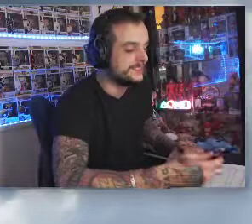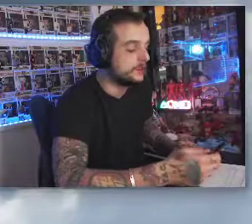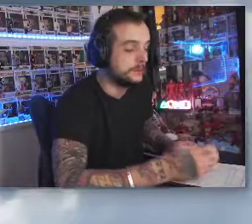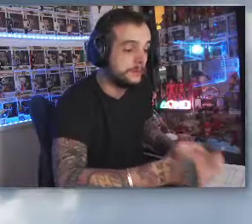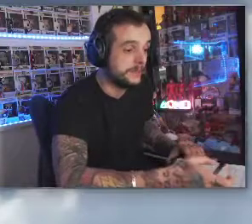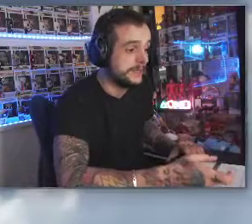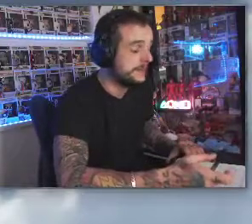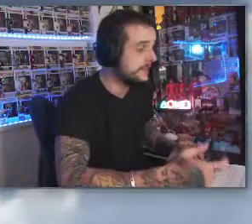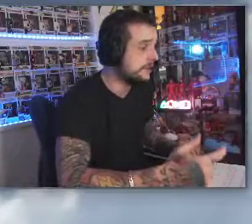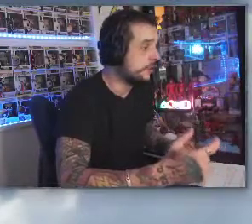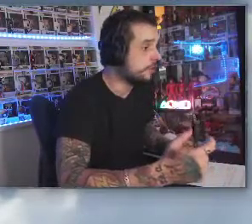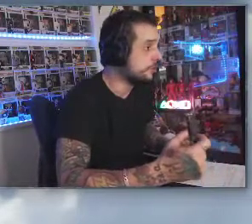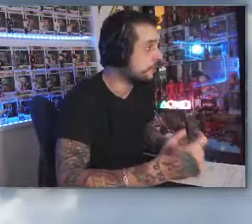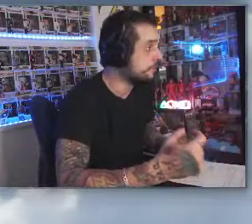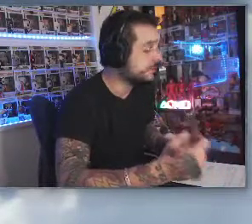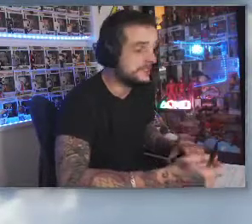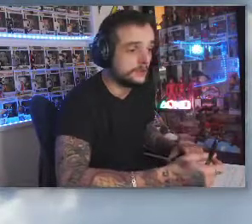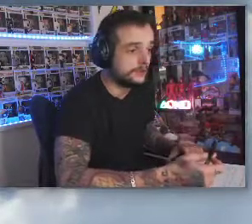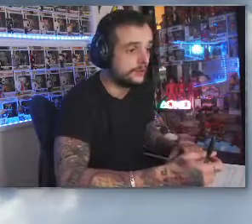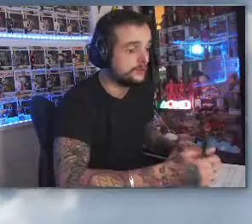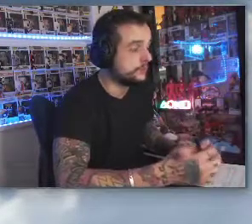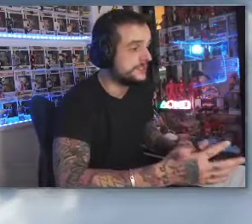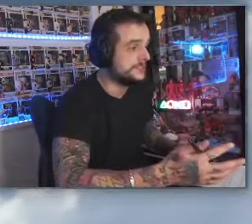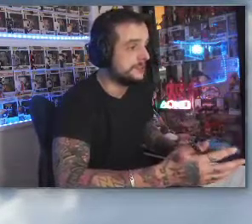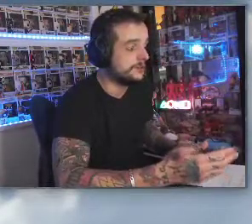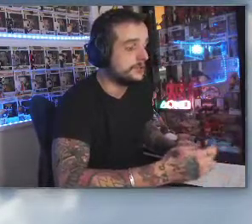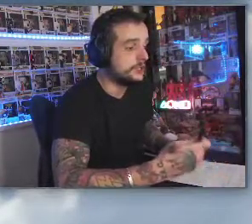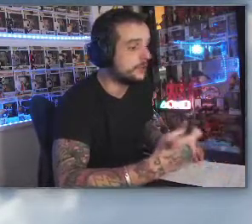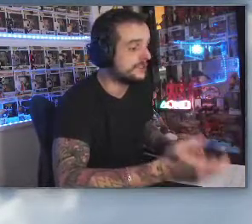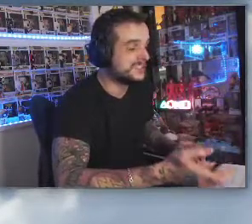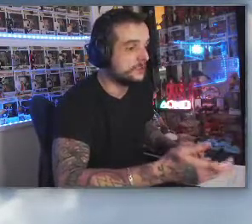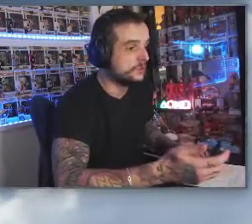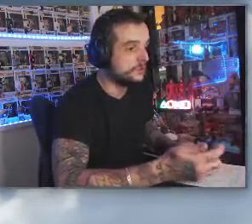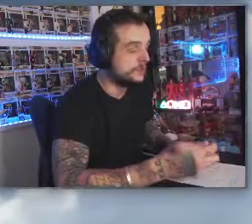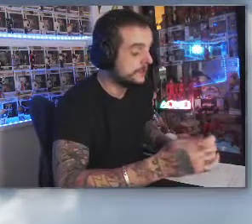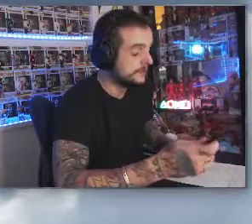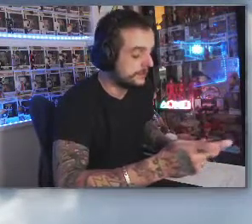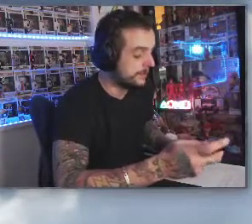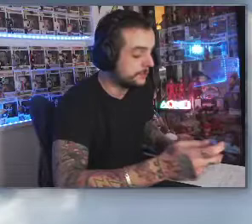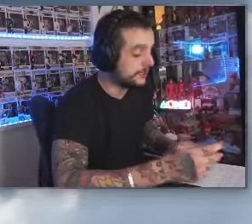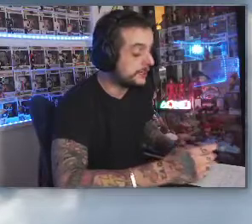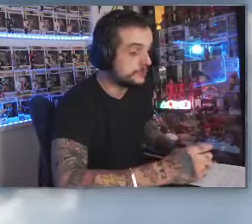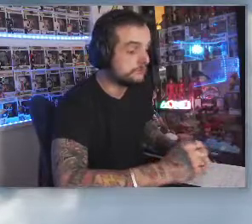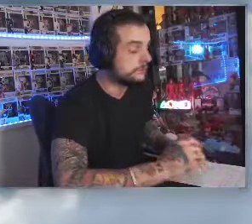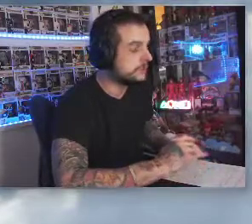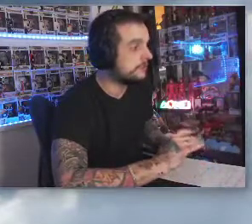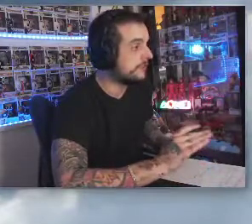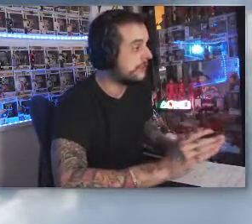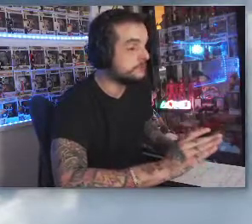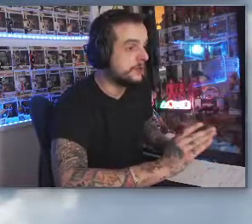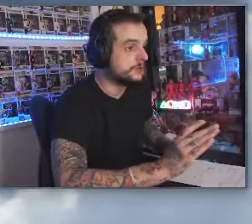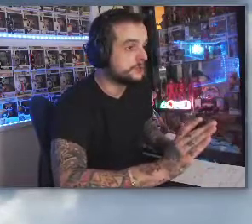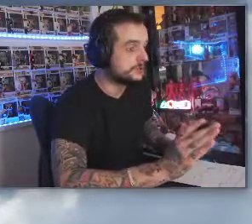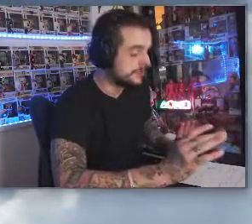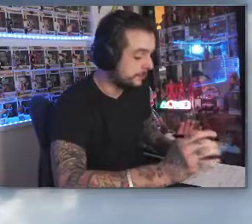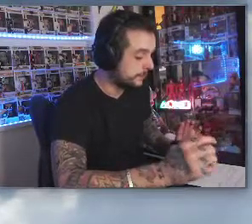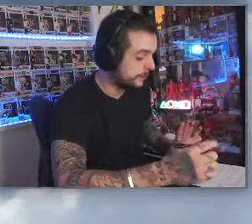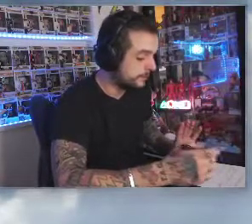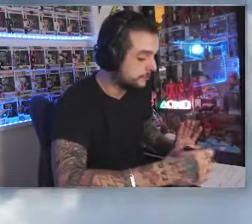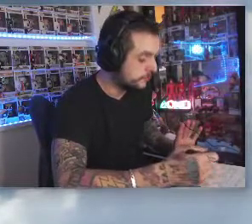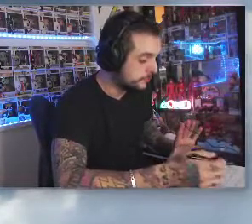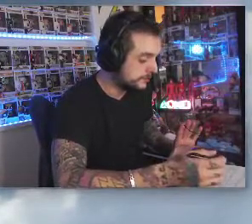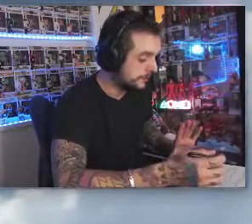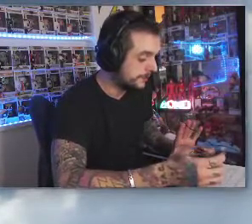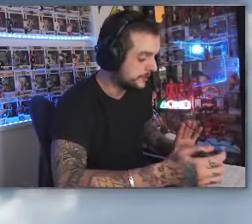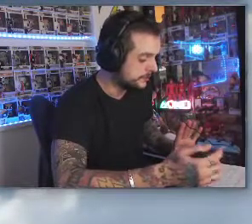faire vacciner leurs bébés, leurs petits-enfants de moins de 10 ans, leurs ados. Enfin voilà, pour des raisons qui soient valables ou pas à leurs yeux, ça c'est pas mon